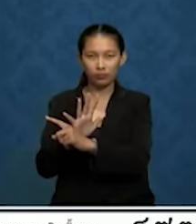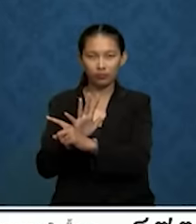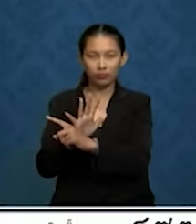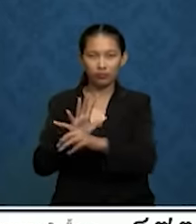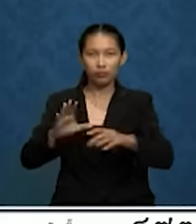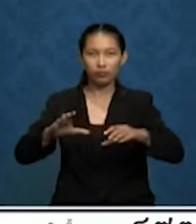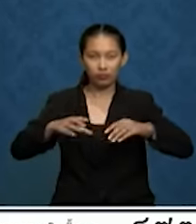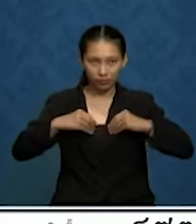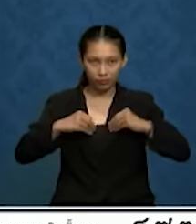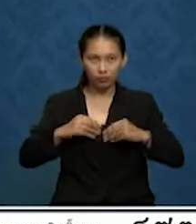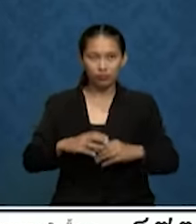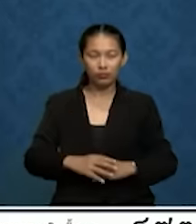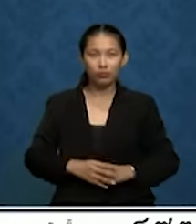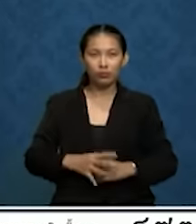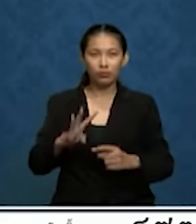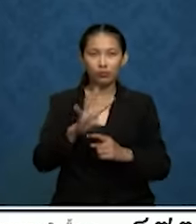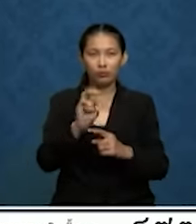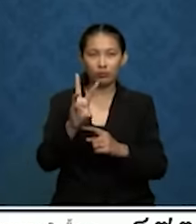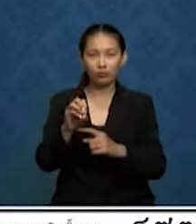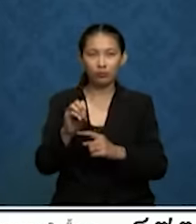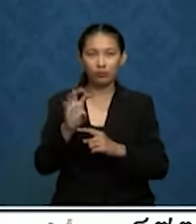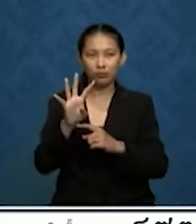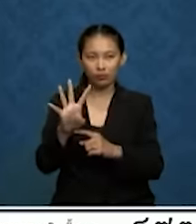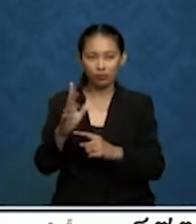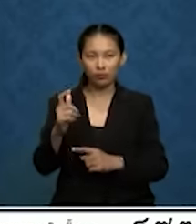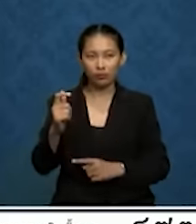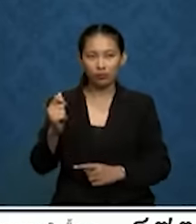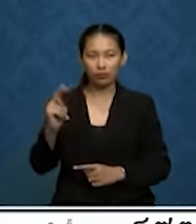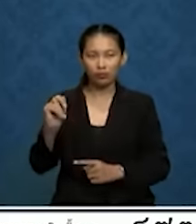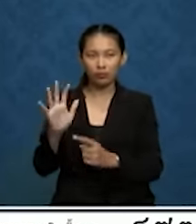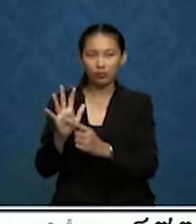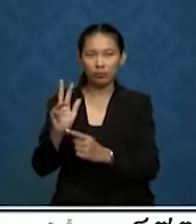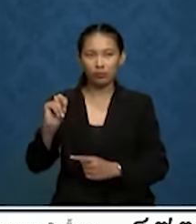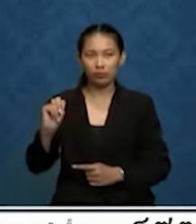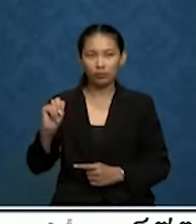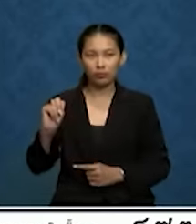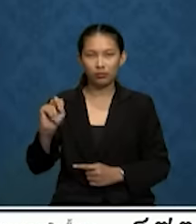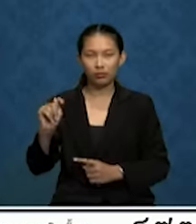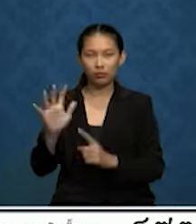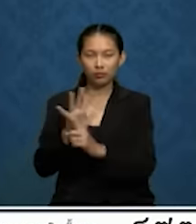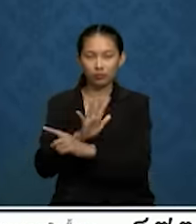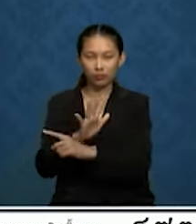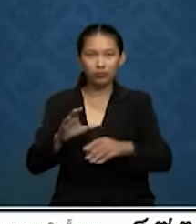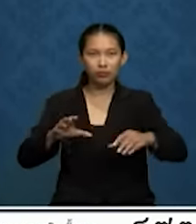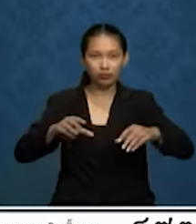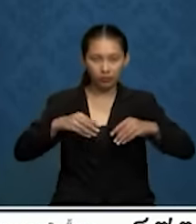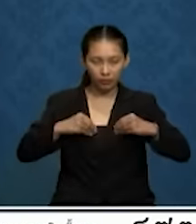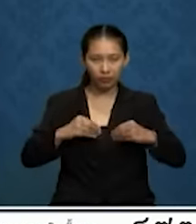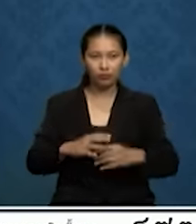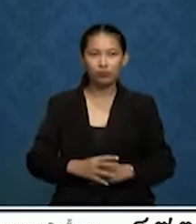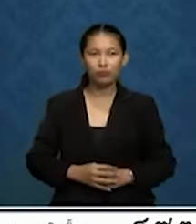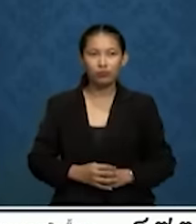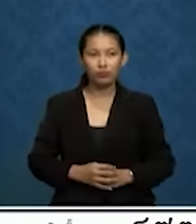ลบุรีเห็นชอบครับ 464นายอนันต์ผลอำนวย เห็นชอบครับ